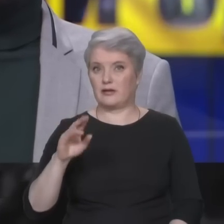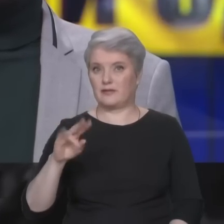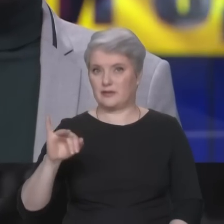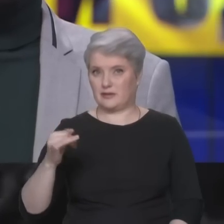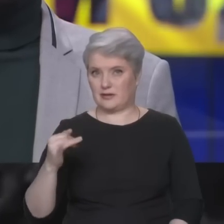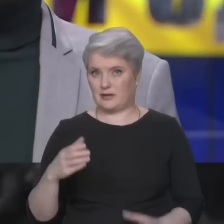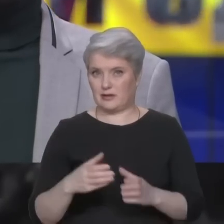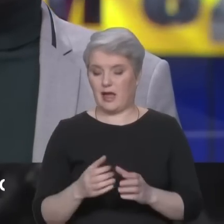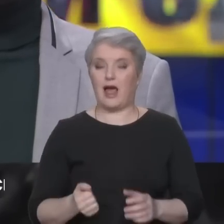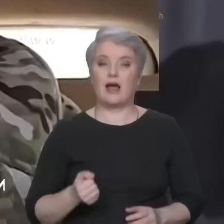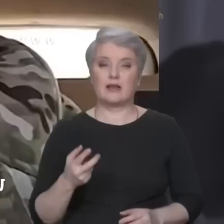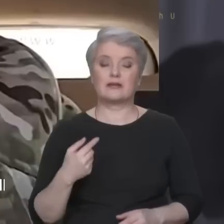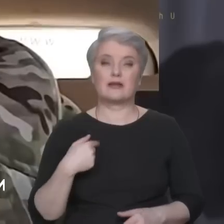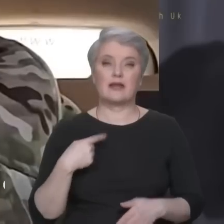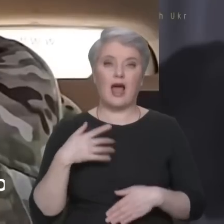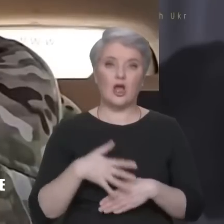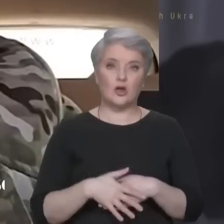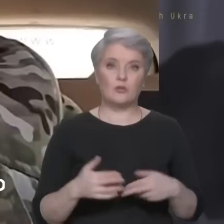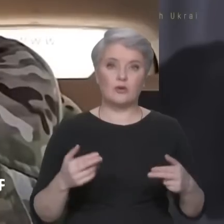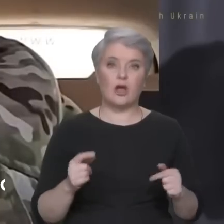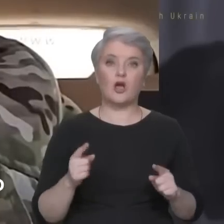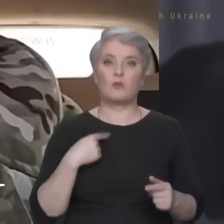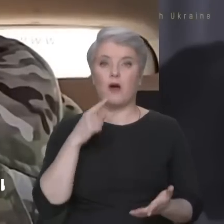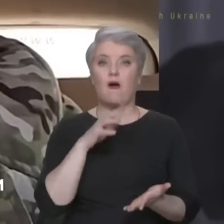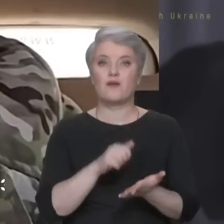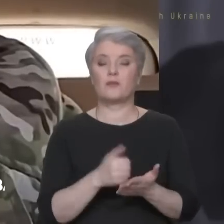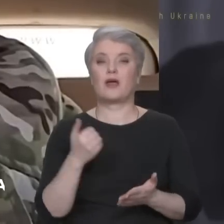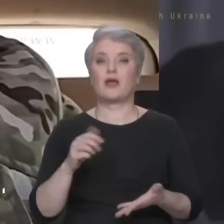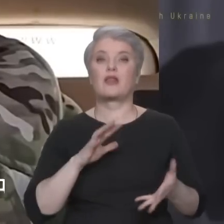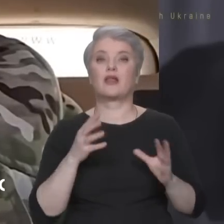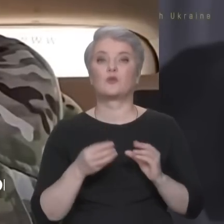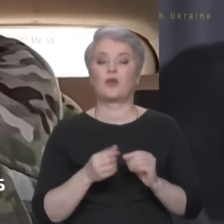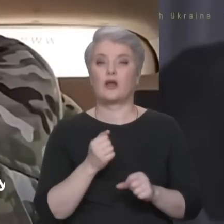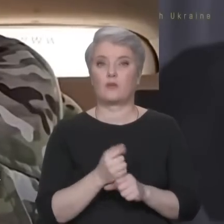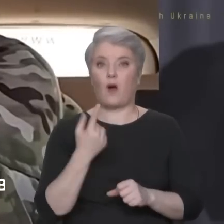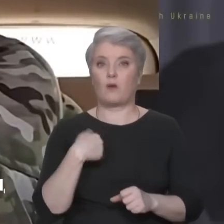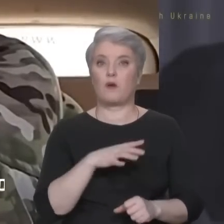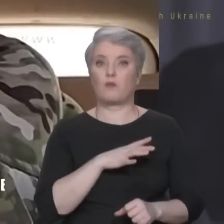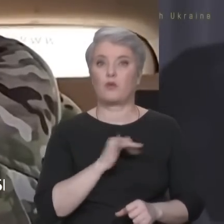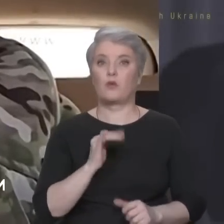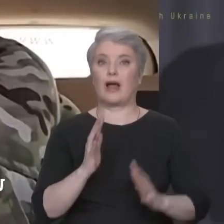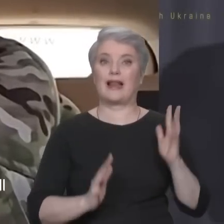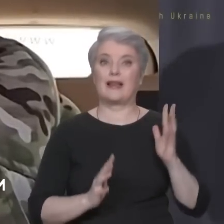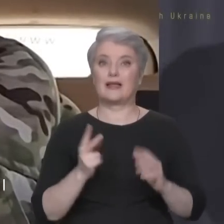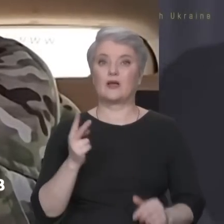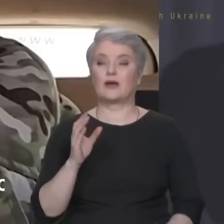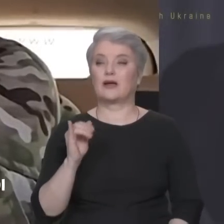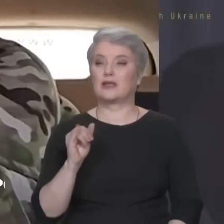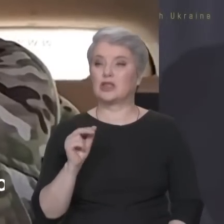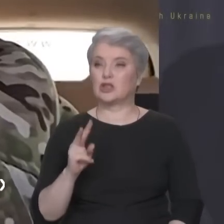Наскільки я розумію, так. Чому ми відмітили їхні результати роботи, коли ми знаходилися у лісі 2